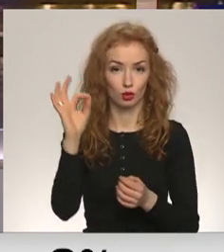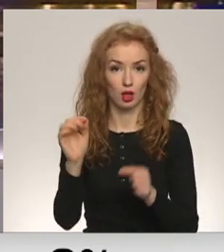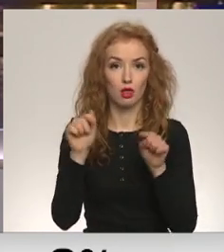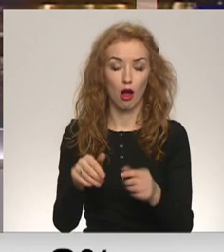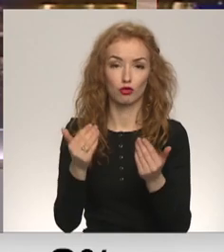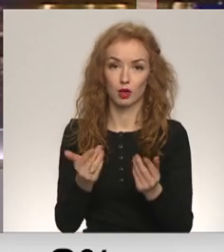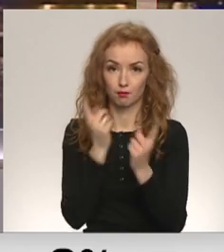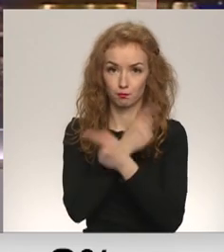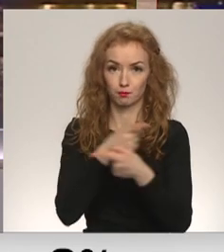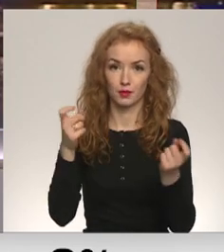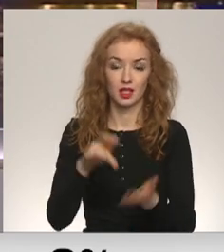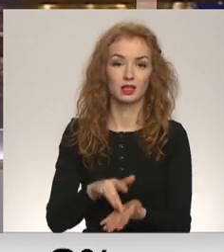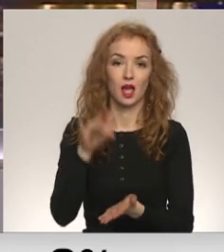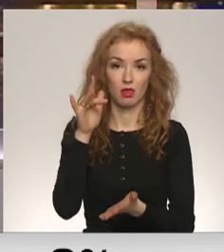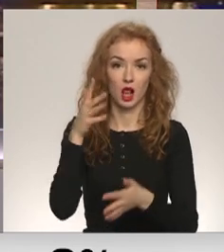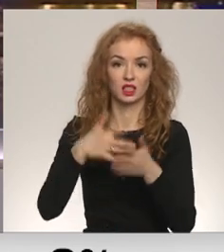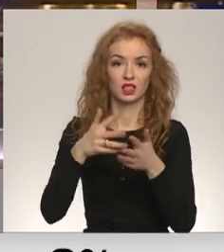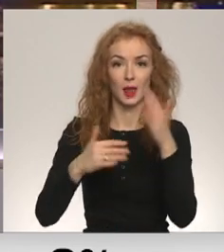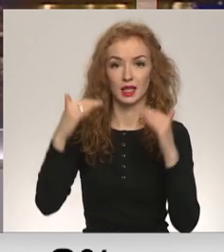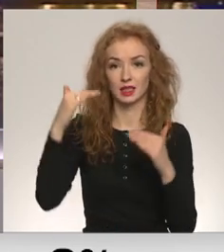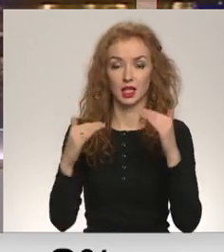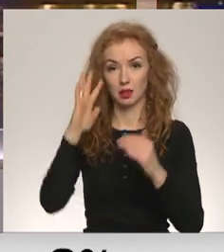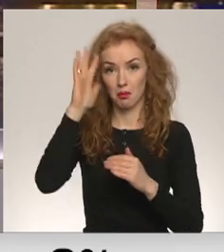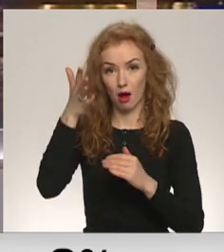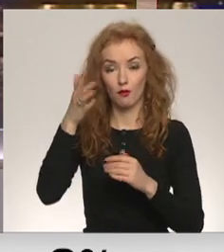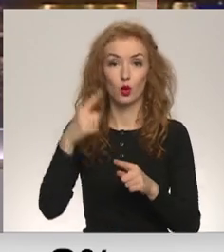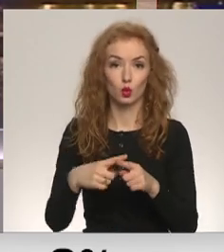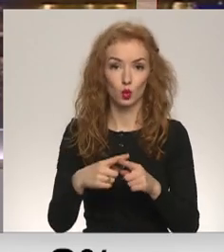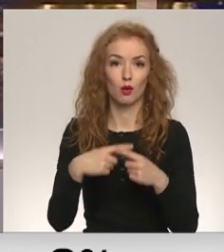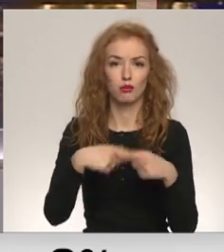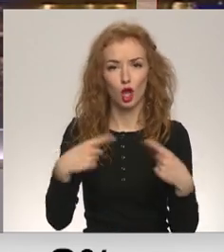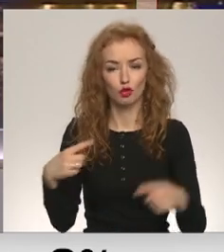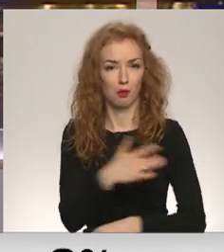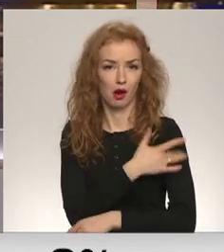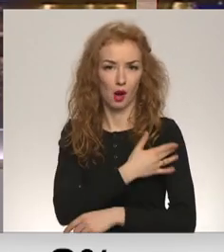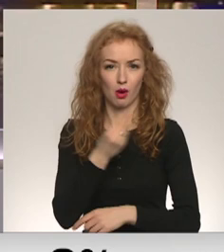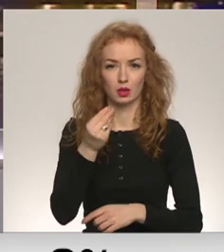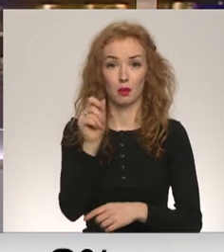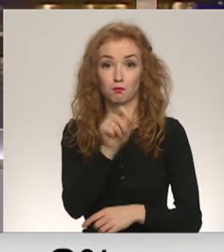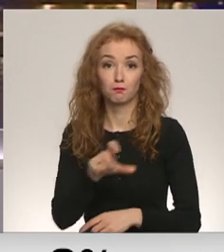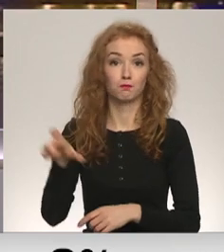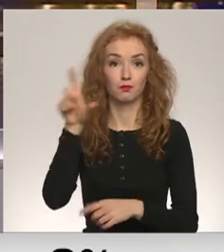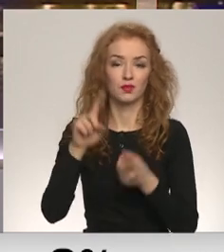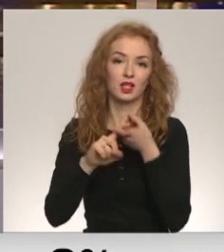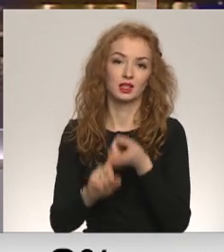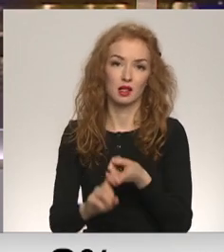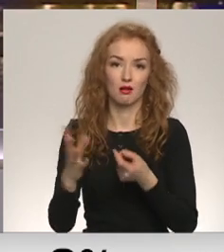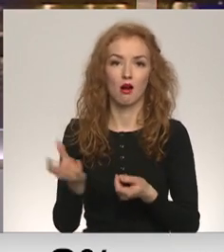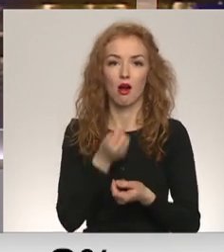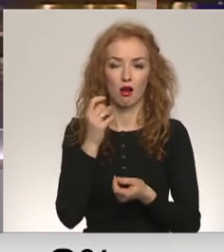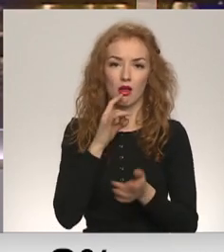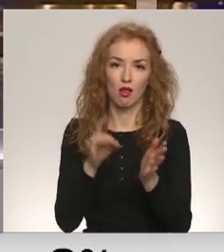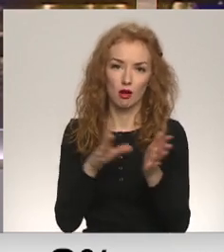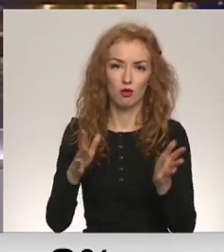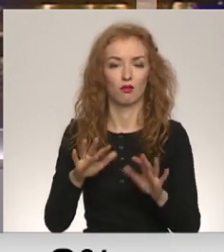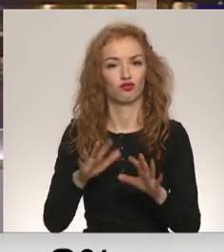šodien paziņoja Centrālā statistikas pārvalde. Ievērojamais preču un pakalpojumu cenu pieaugums galvenokārt ir saistīts ar energoresursu